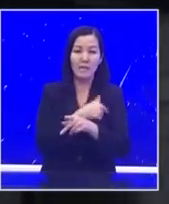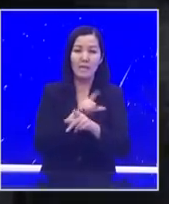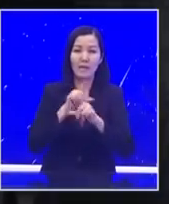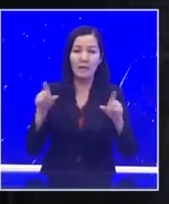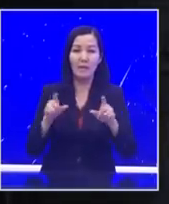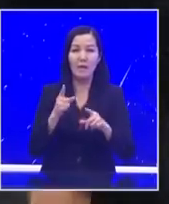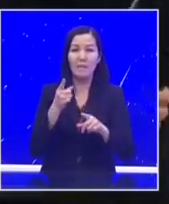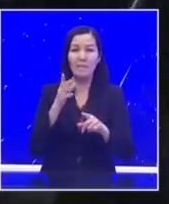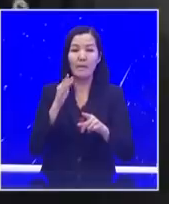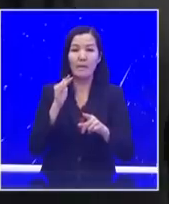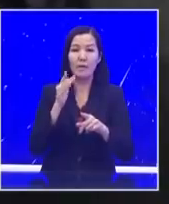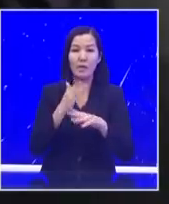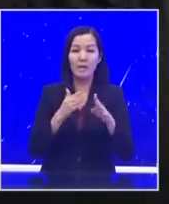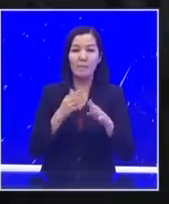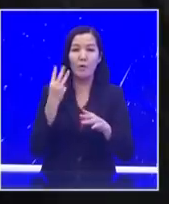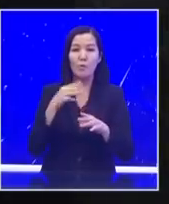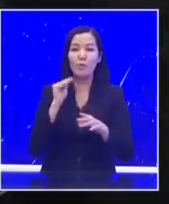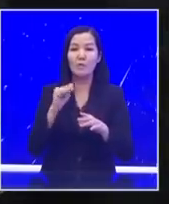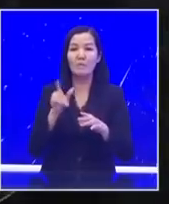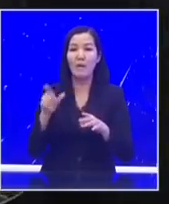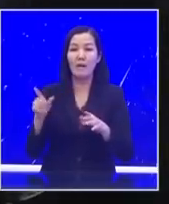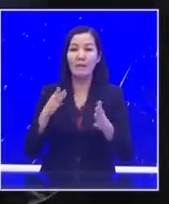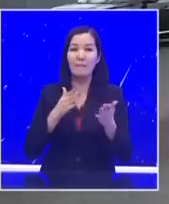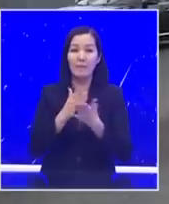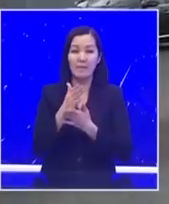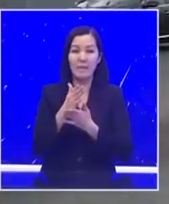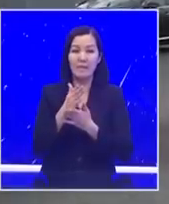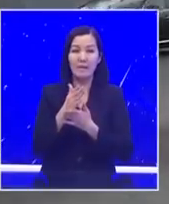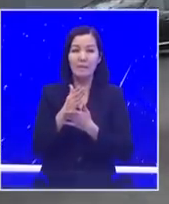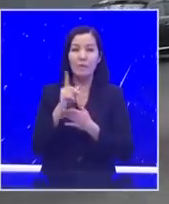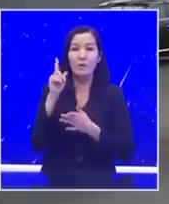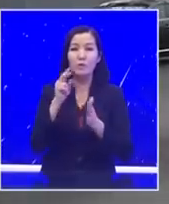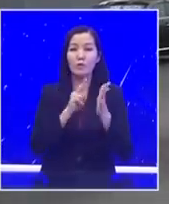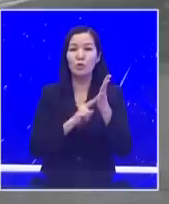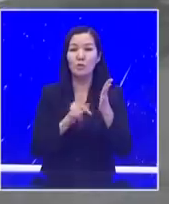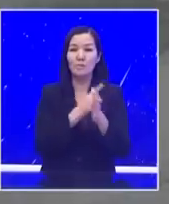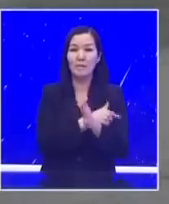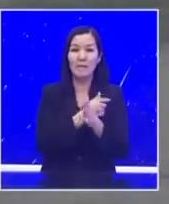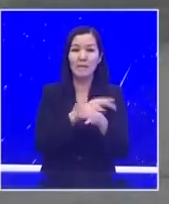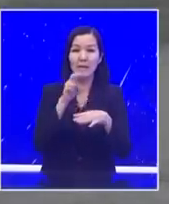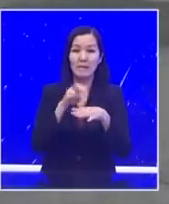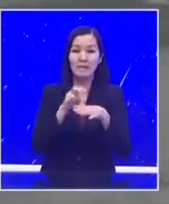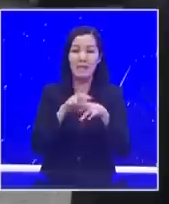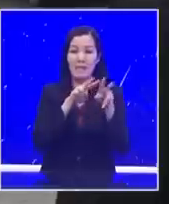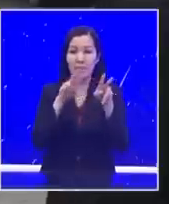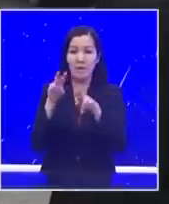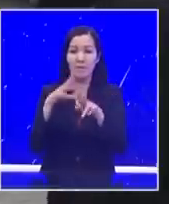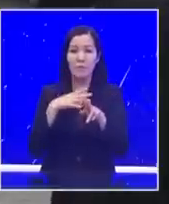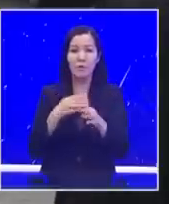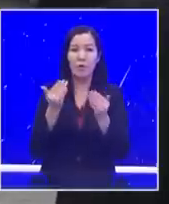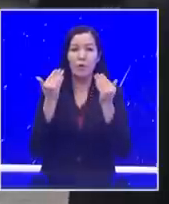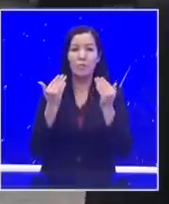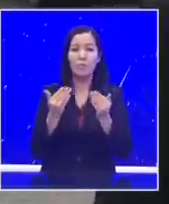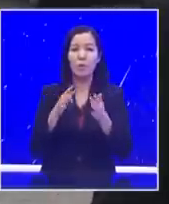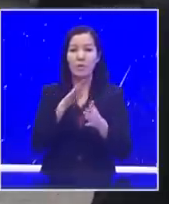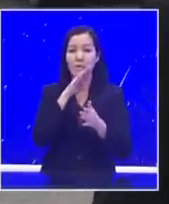аумағына 1,5 тәулікте 30 мыңға жуық адам кірген. Оны 170 санитарлық дәрігер бақылап тұр. Сіздер бүгін